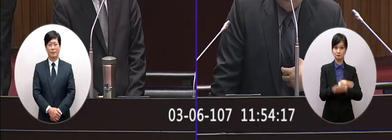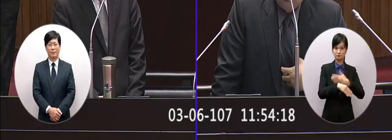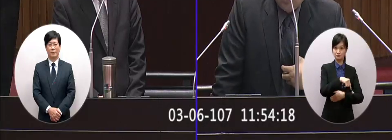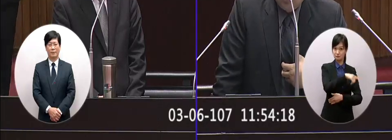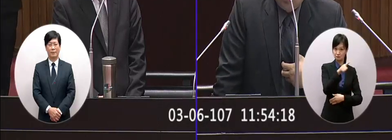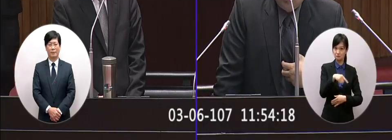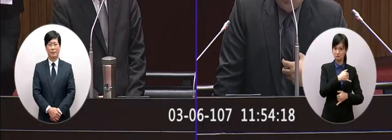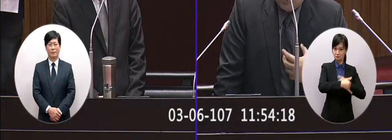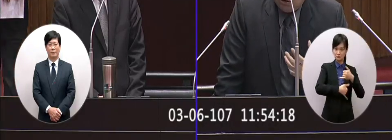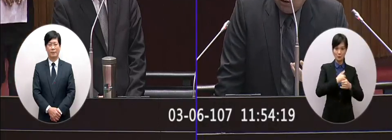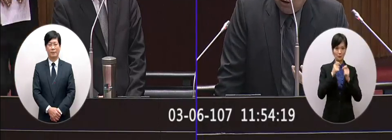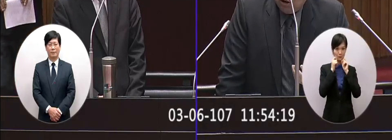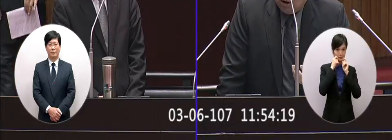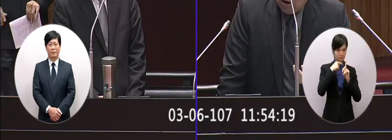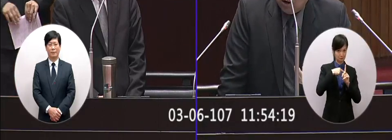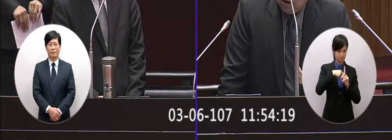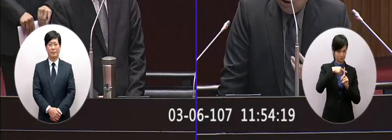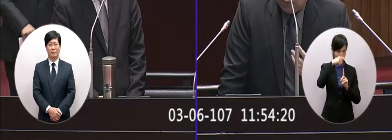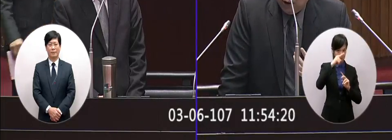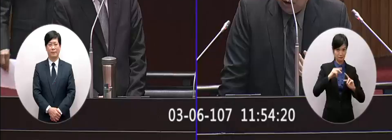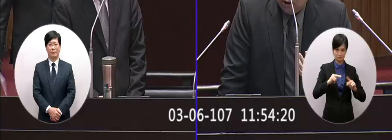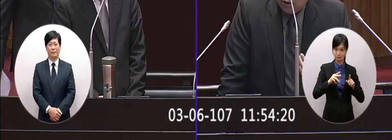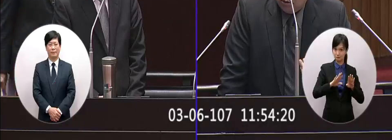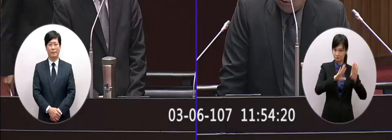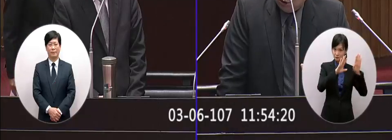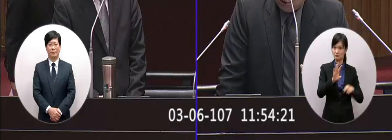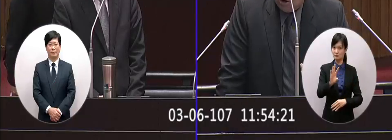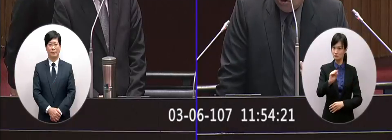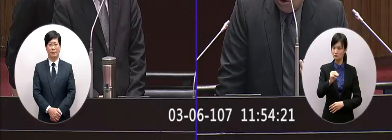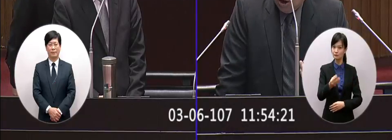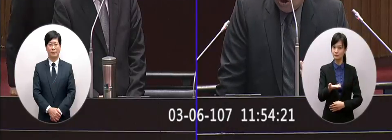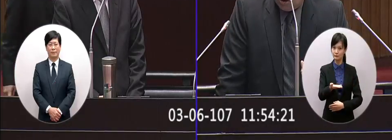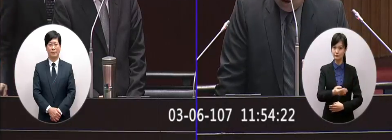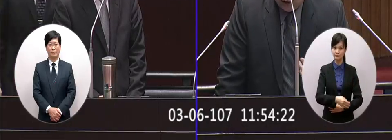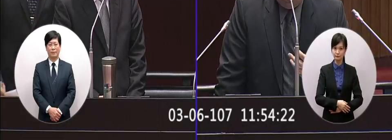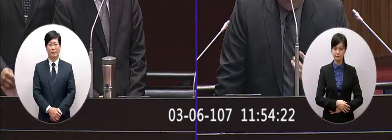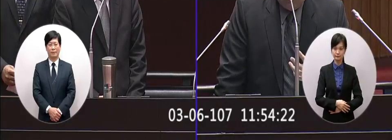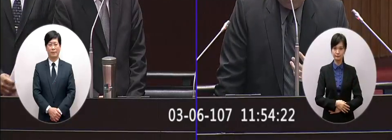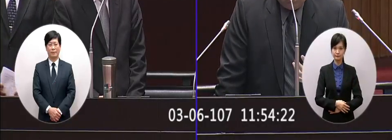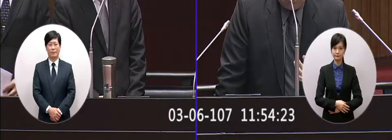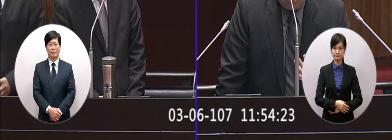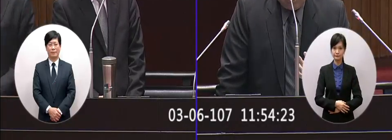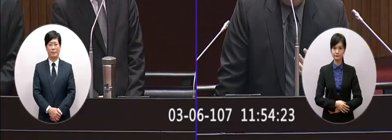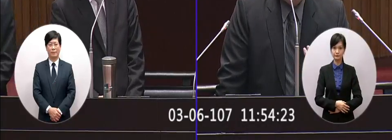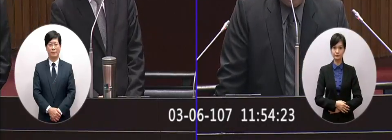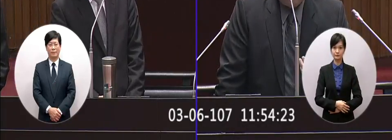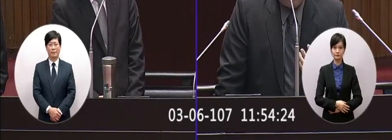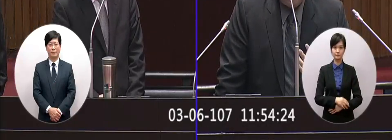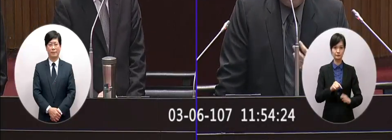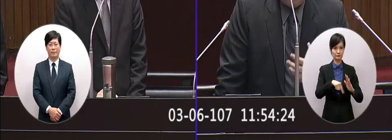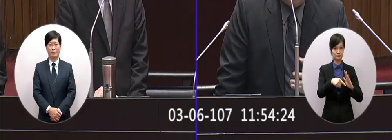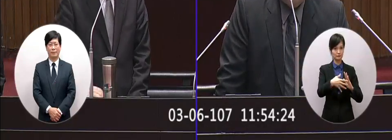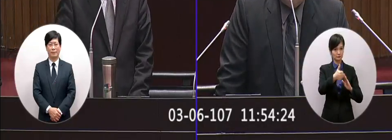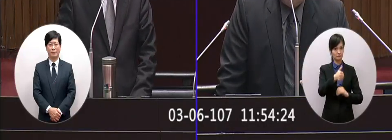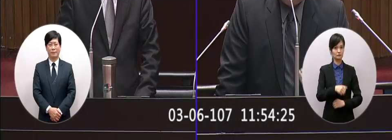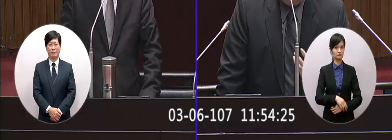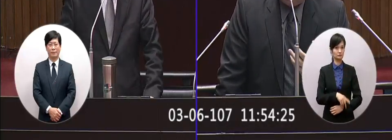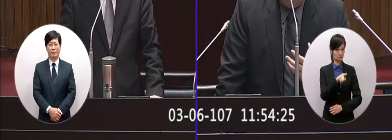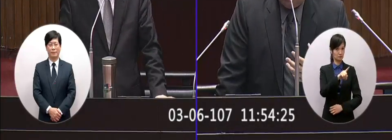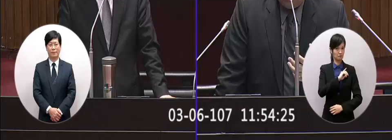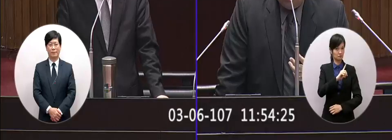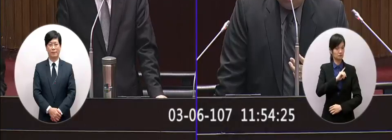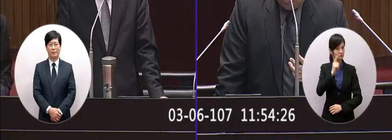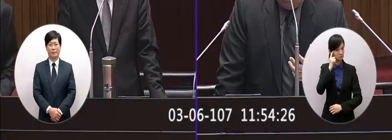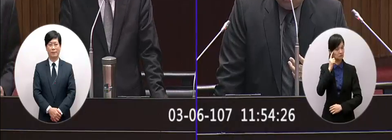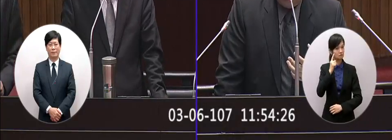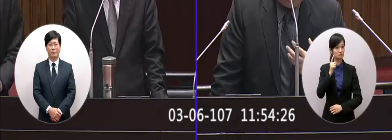善？院长，您能不能够就是说，就您的了解跟感受，能够